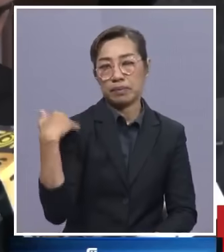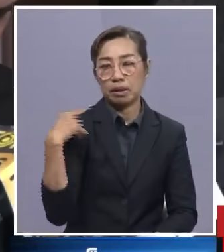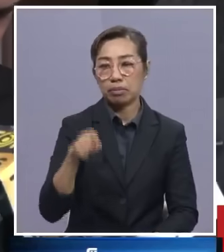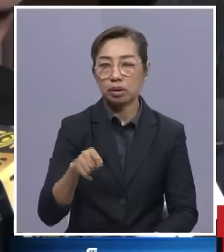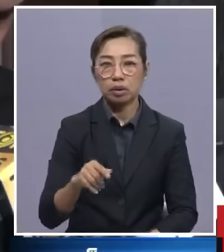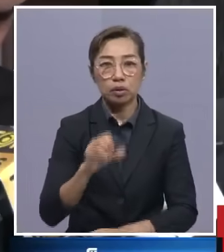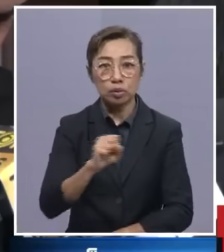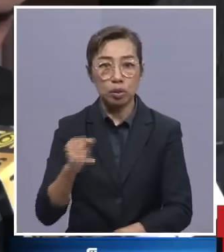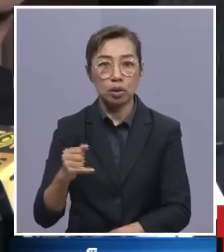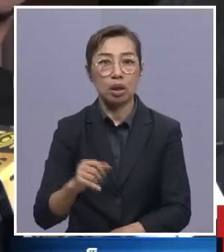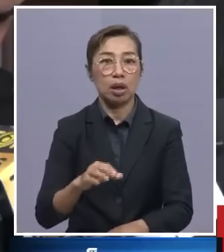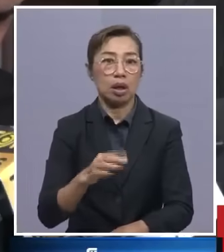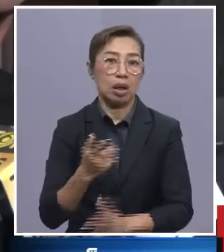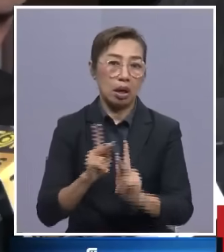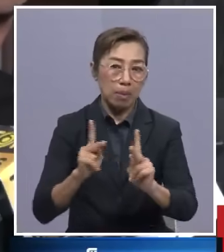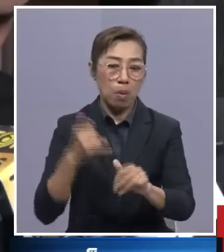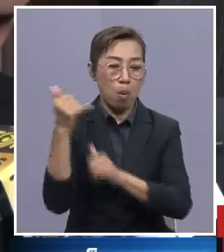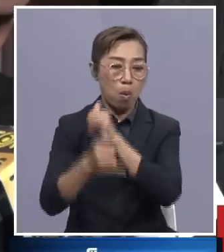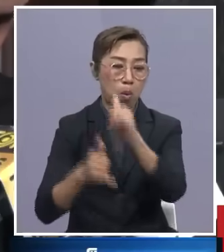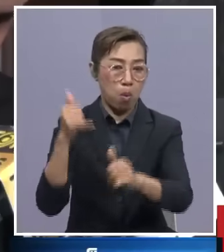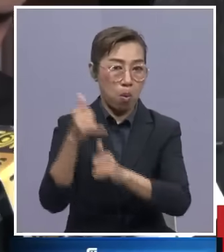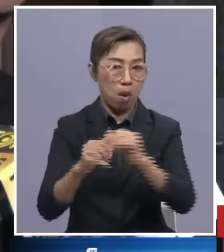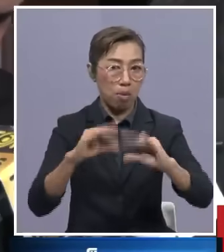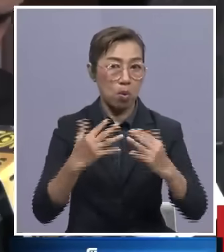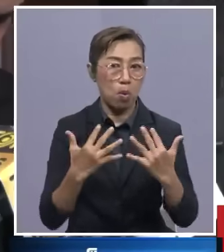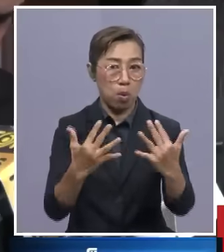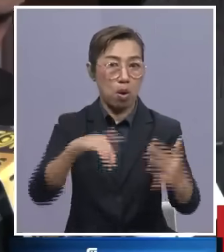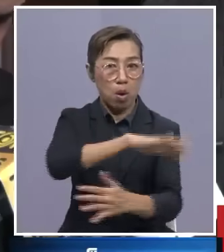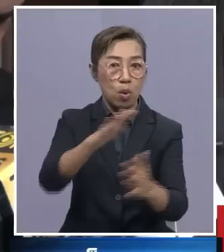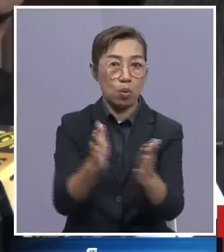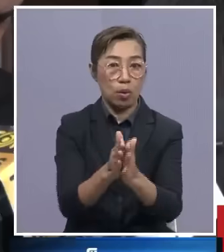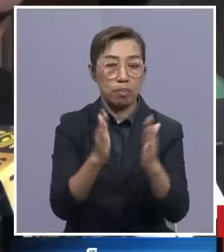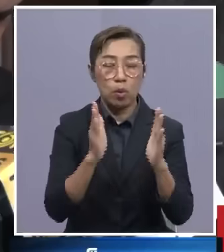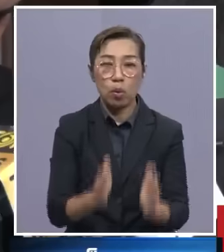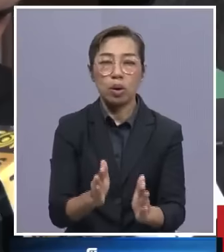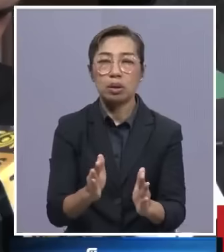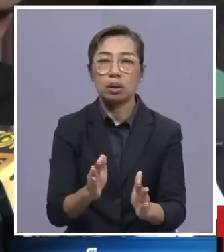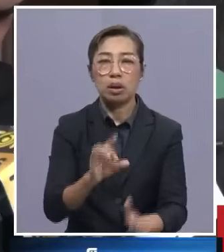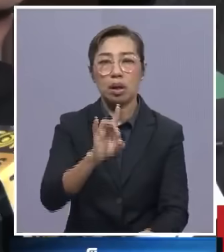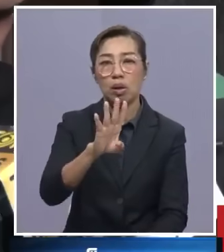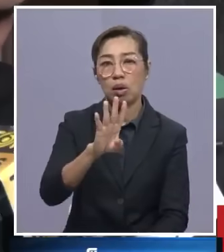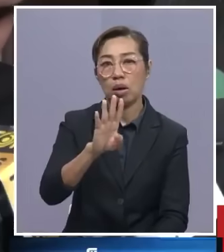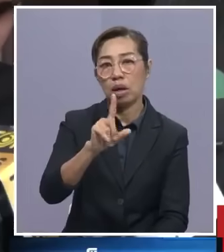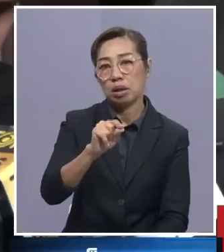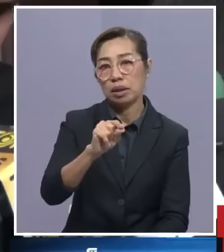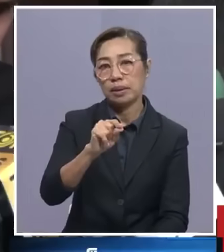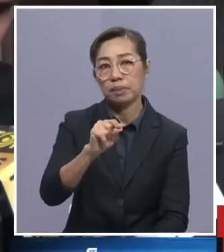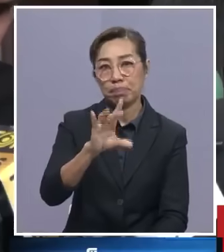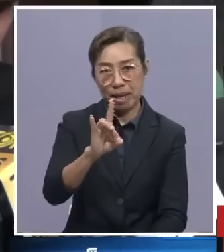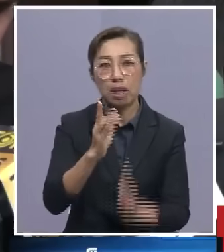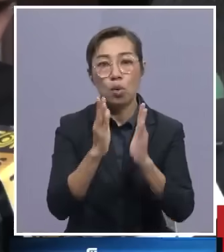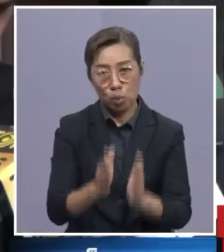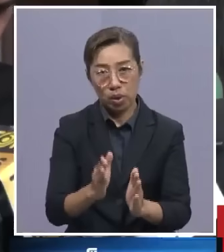มาร่วมประชุมได้นะครับทั้งกรรมการบริหารพรรคและสสเนี่ยรวมทั้งสิ้นเอ่อ128